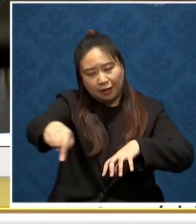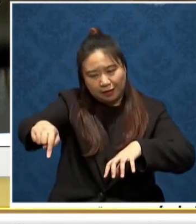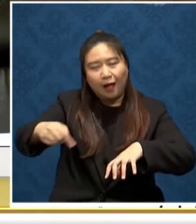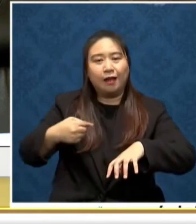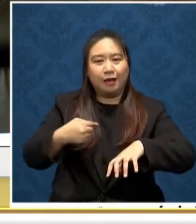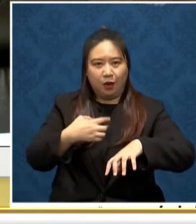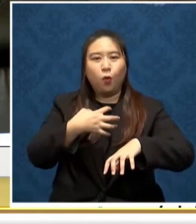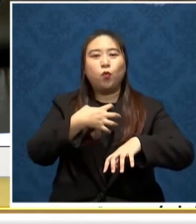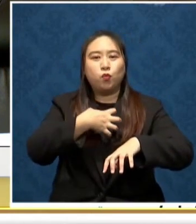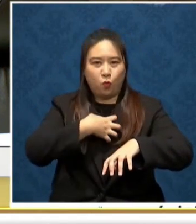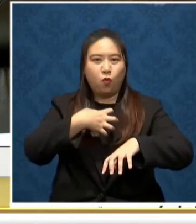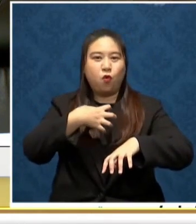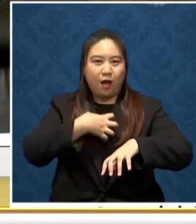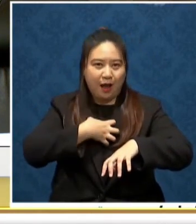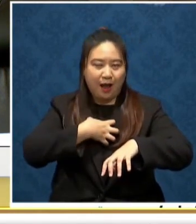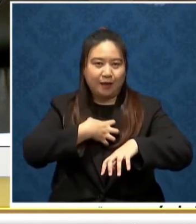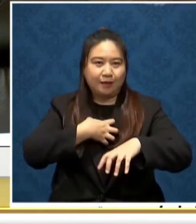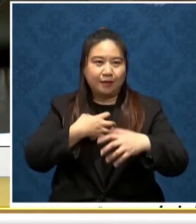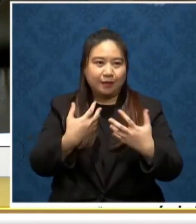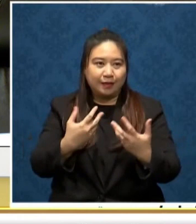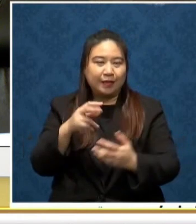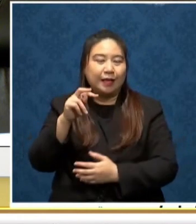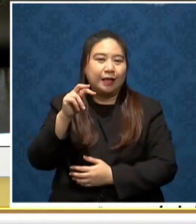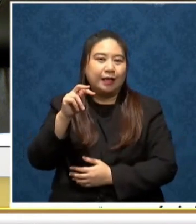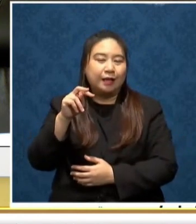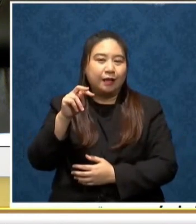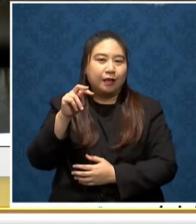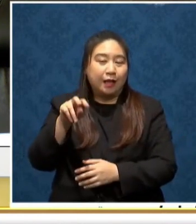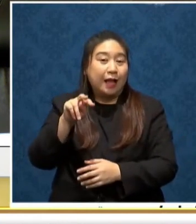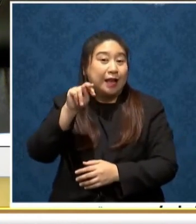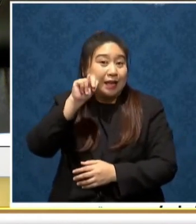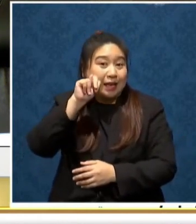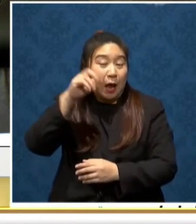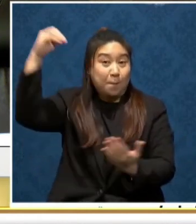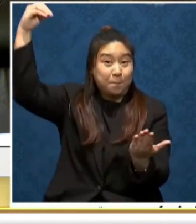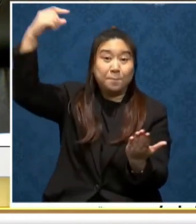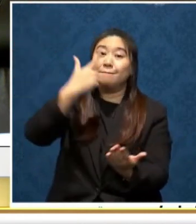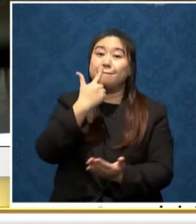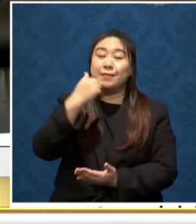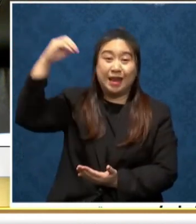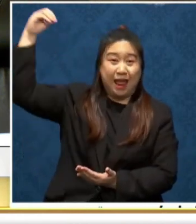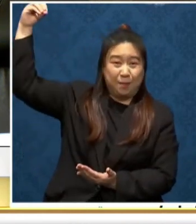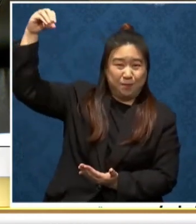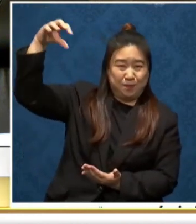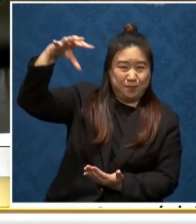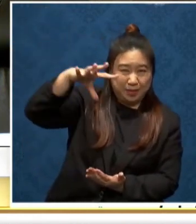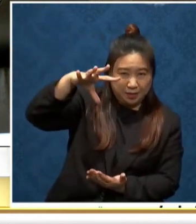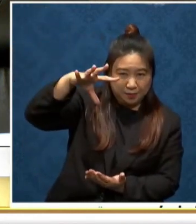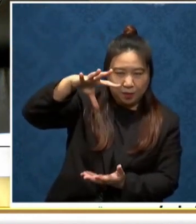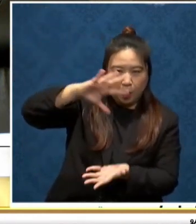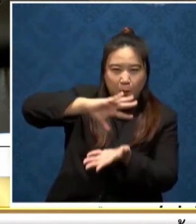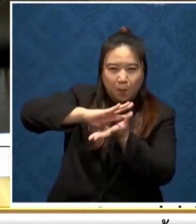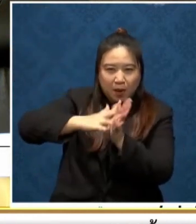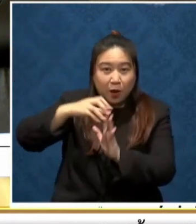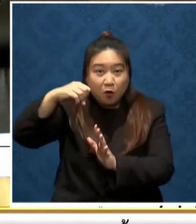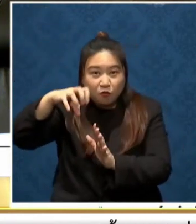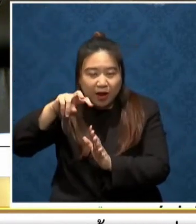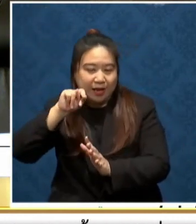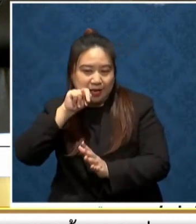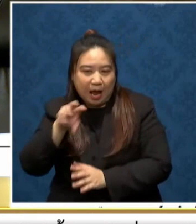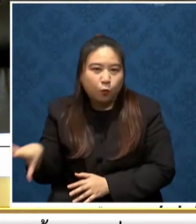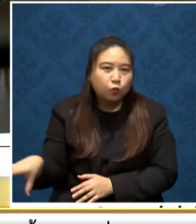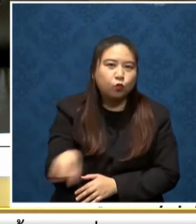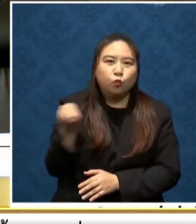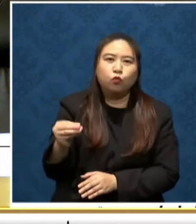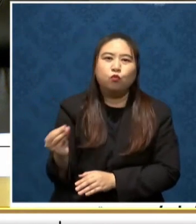การการสูบน้ำด้วยการพลังงานแสงอาทิตย์เพราะว่าโซนนั้นเป็นโซนที่แดดดีที่สุดนะครับแดดแรงมี